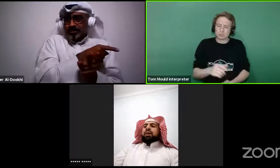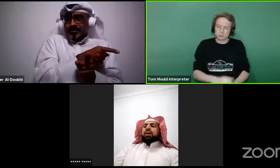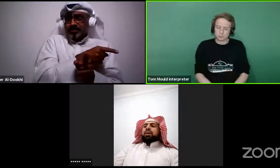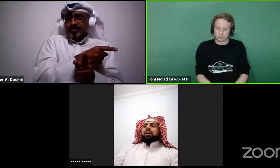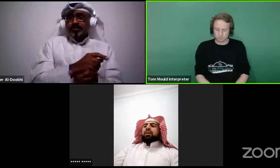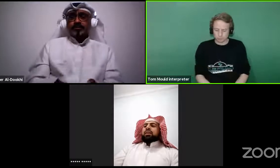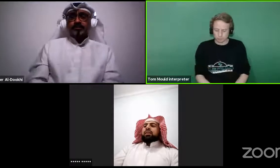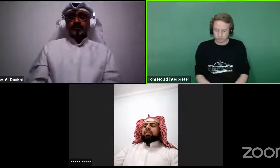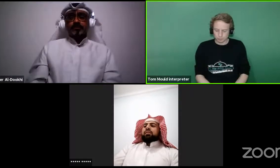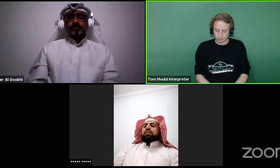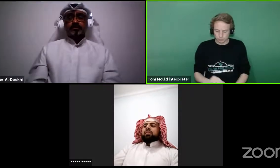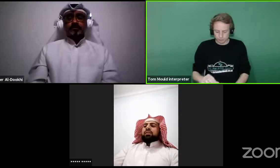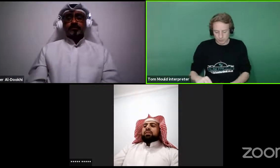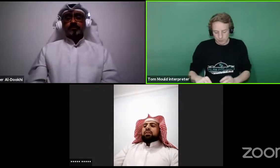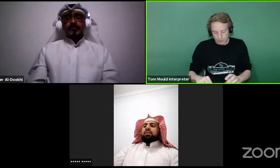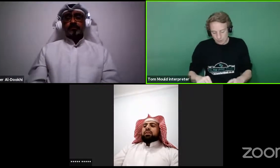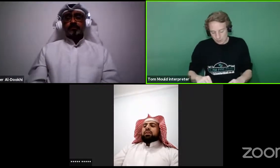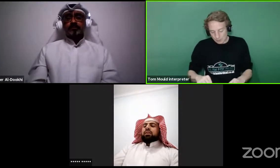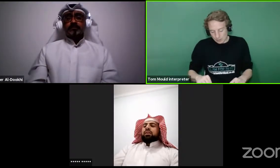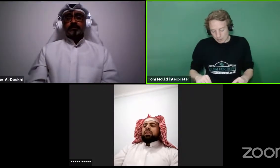قال